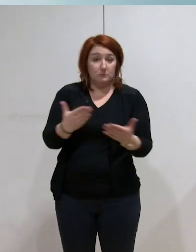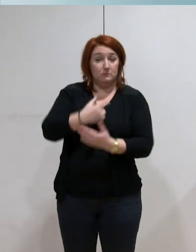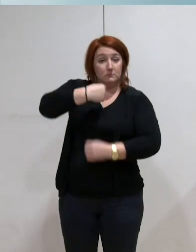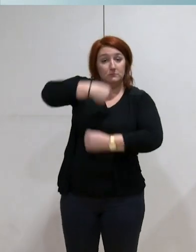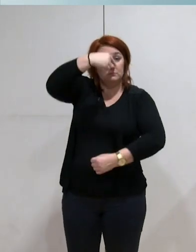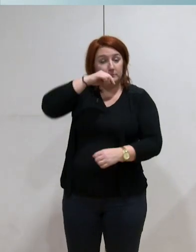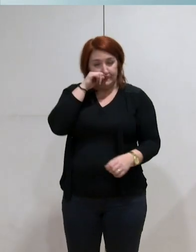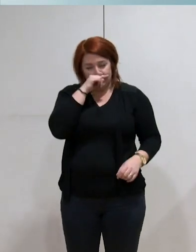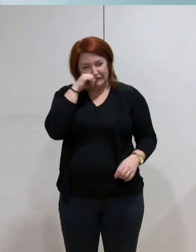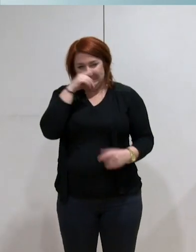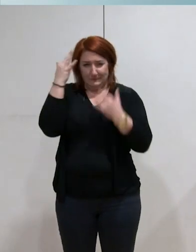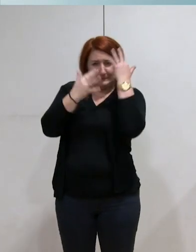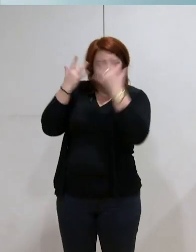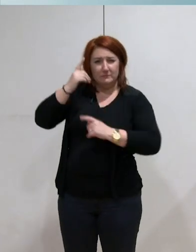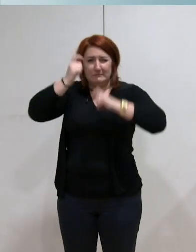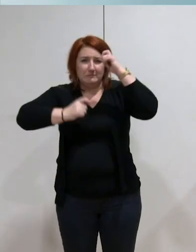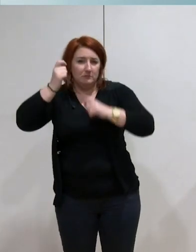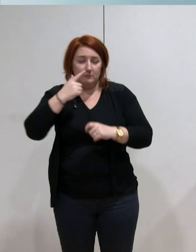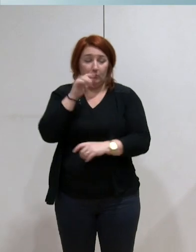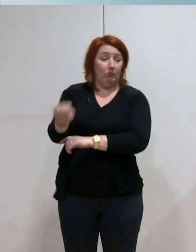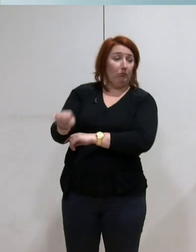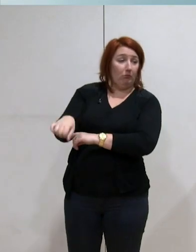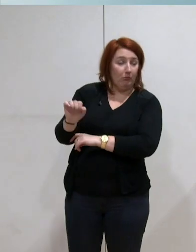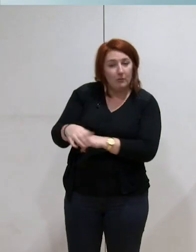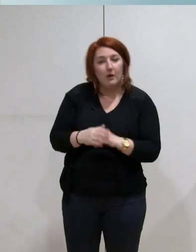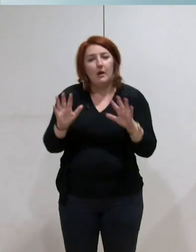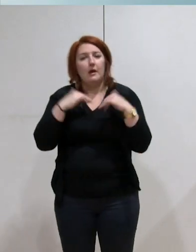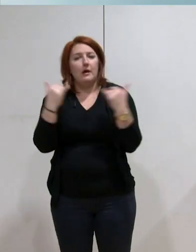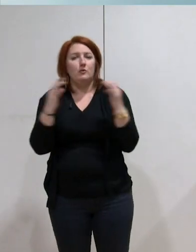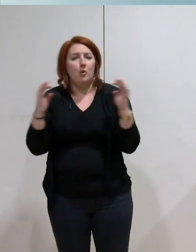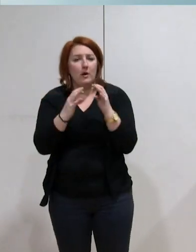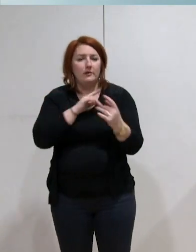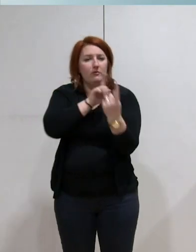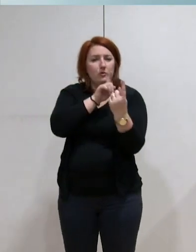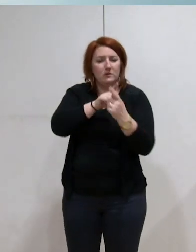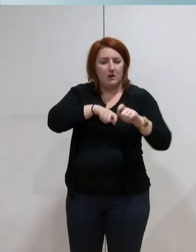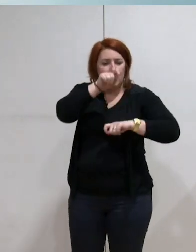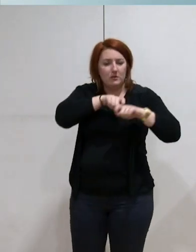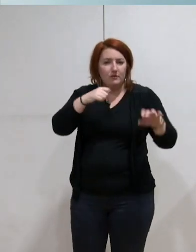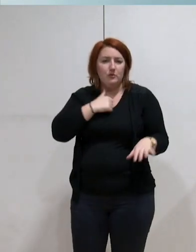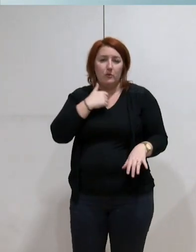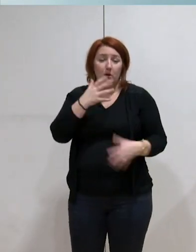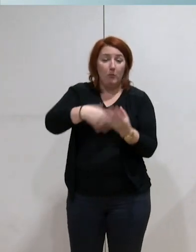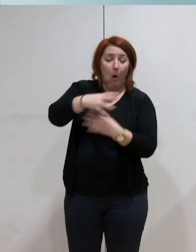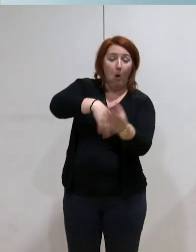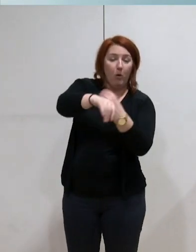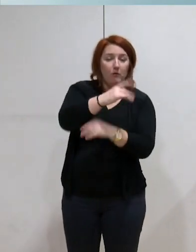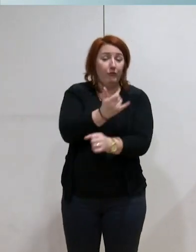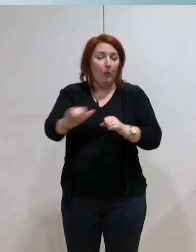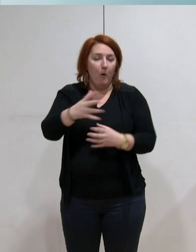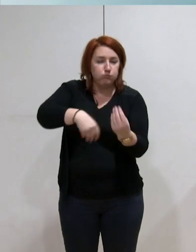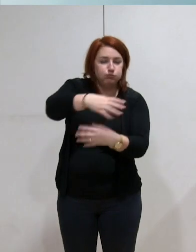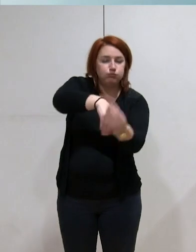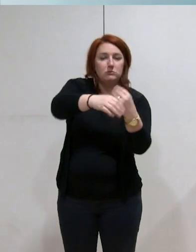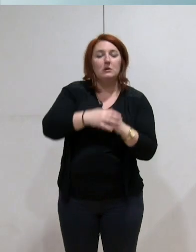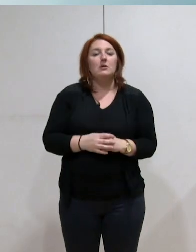inquiétudes et protestations ont été ignoré les réunions collectives et entretiens individuels n'ont été qu'un l'URE et je